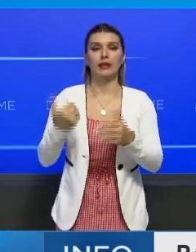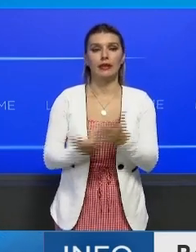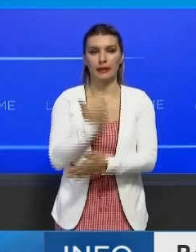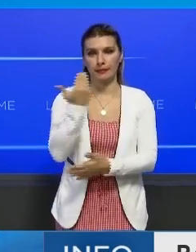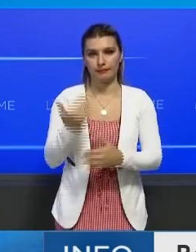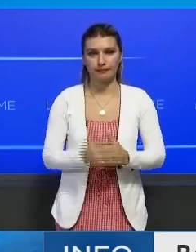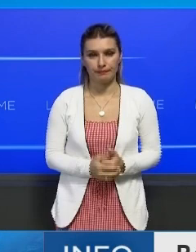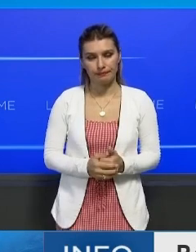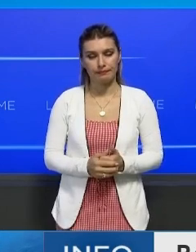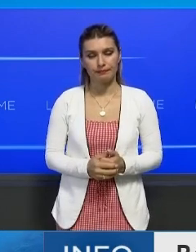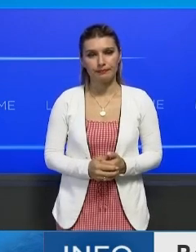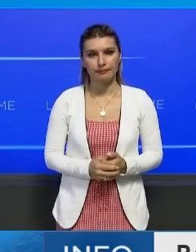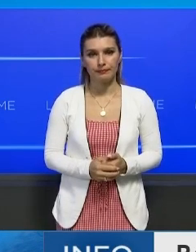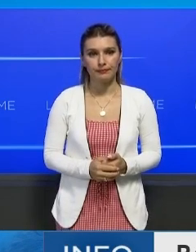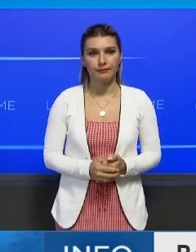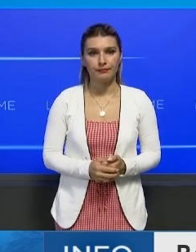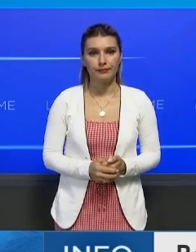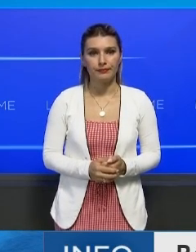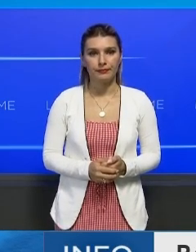hyrje dalje.